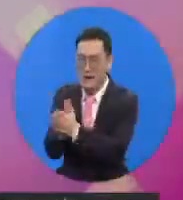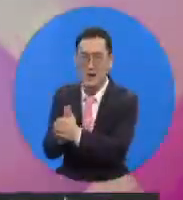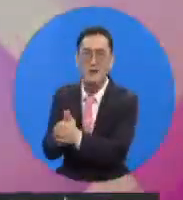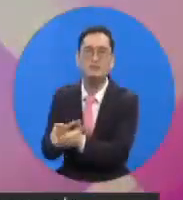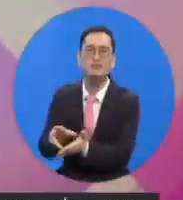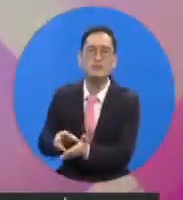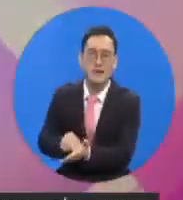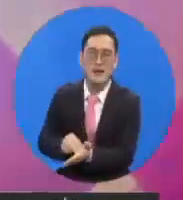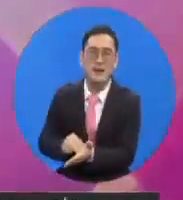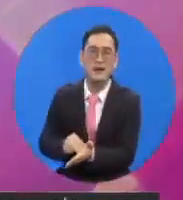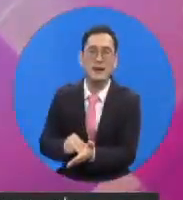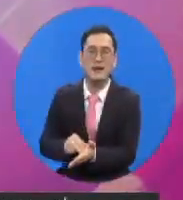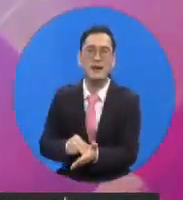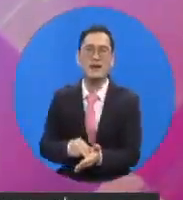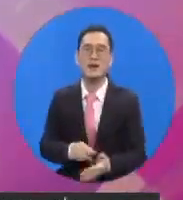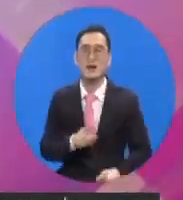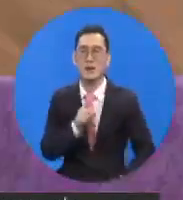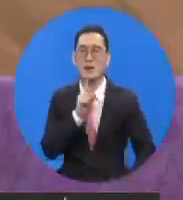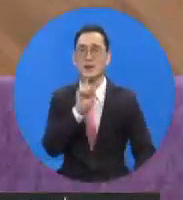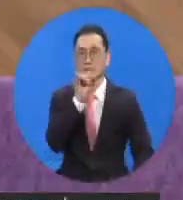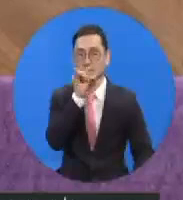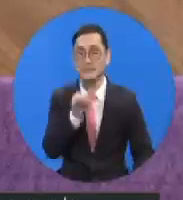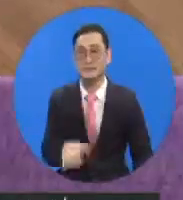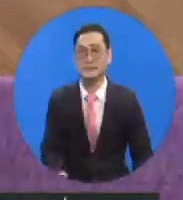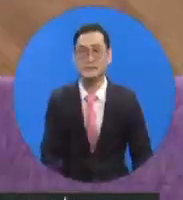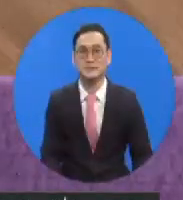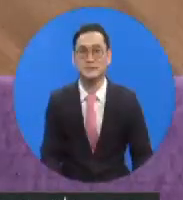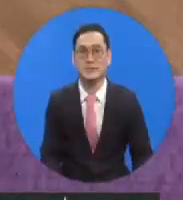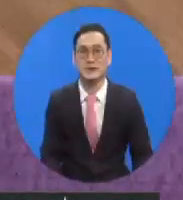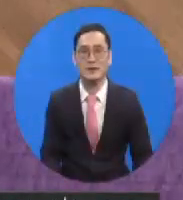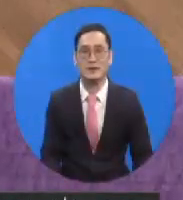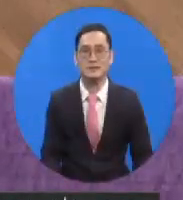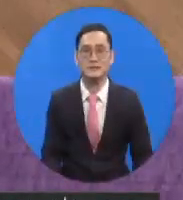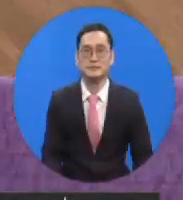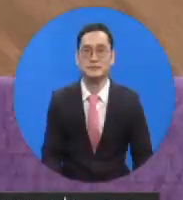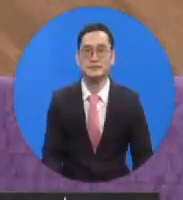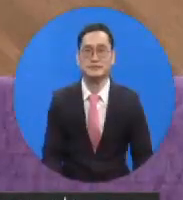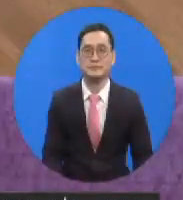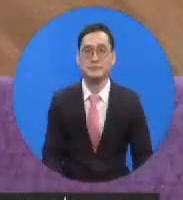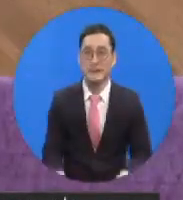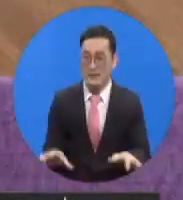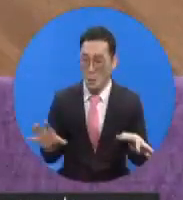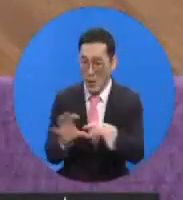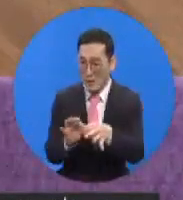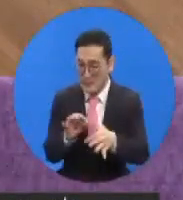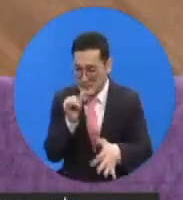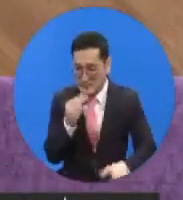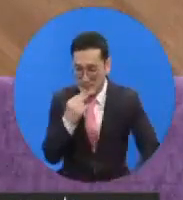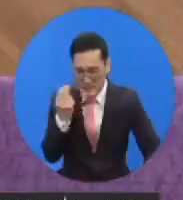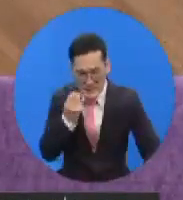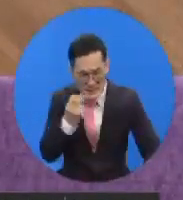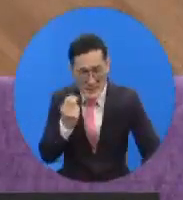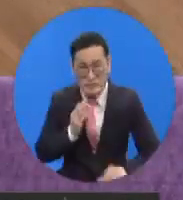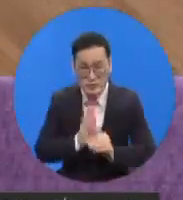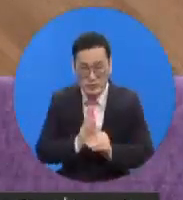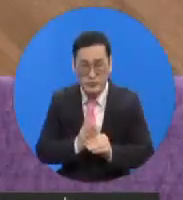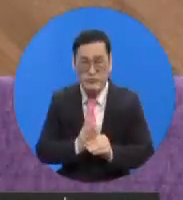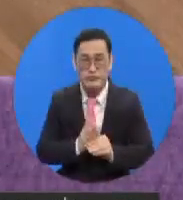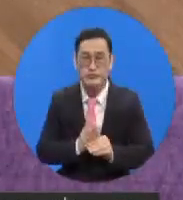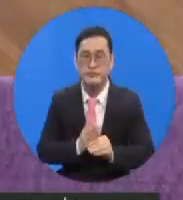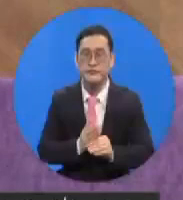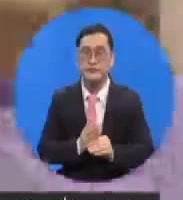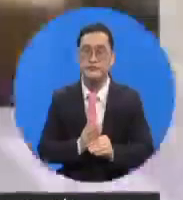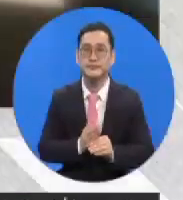있다라는 뜻입니까? 그렇죠. 이 부분은 지금 뭐 보건당국에서도 밝히려고 계속 노력을 하고 있는 부분이긴 한데 아, 이게